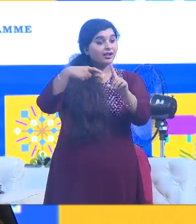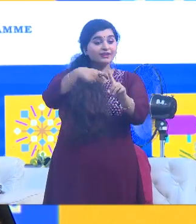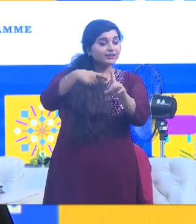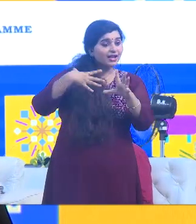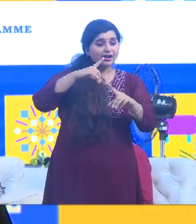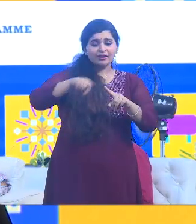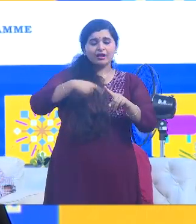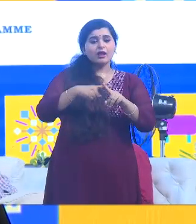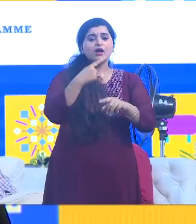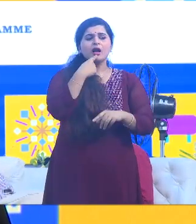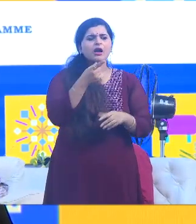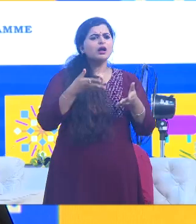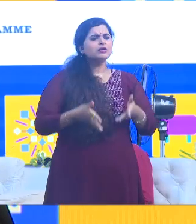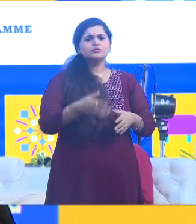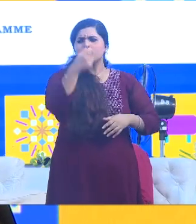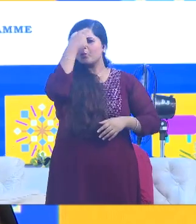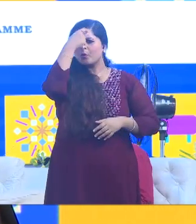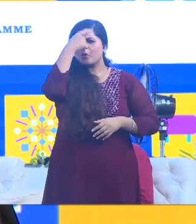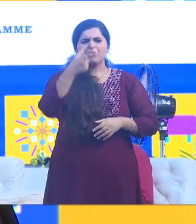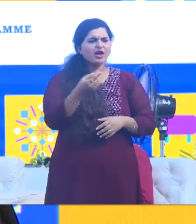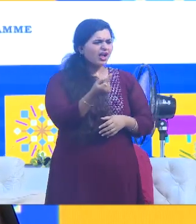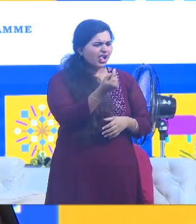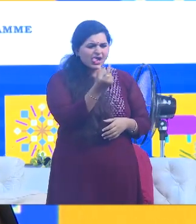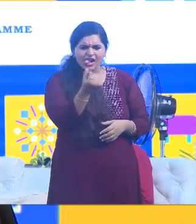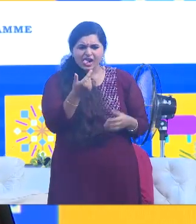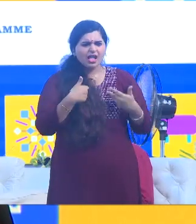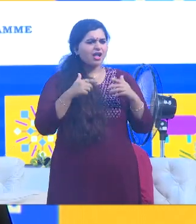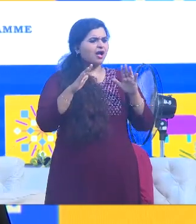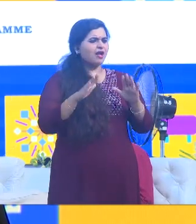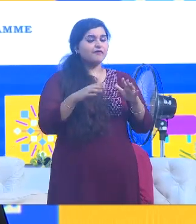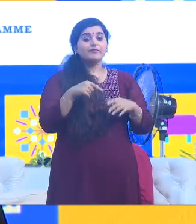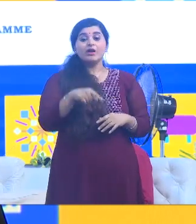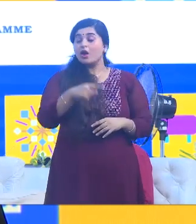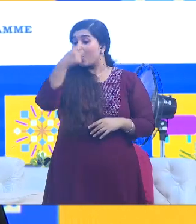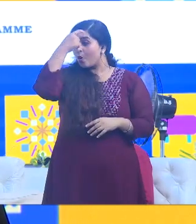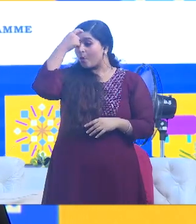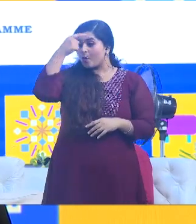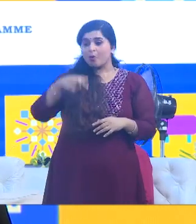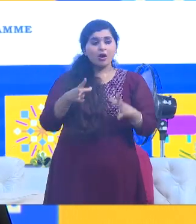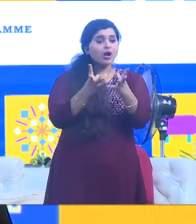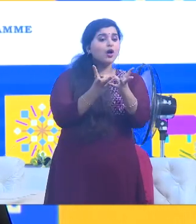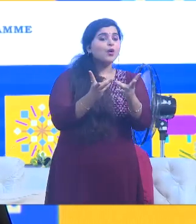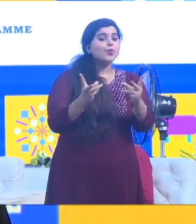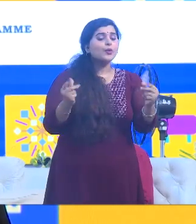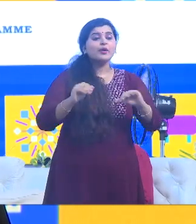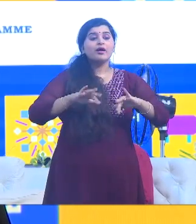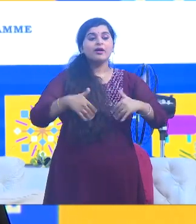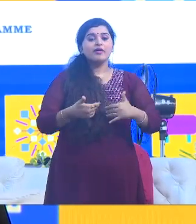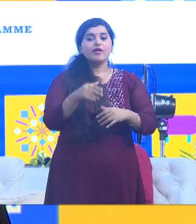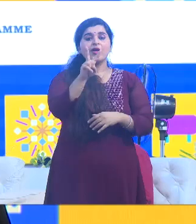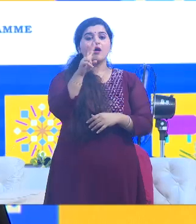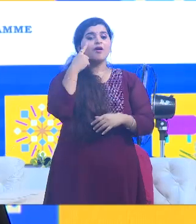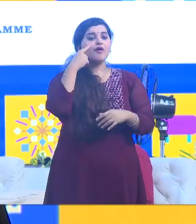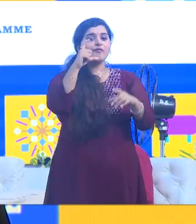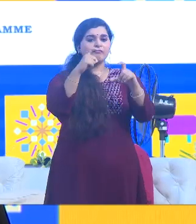ഇന്ന് നാം നേരിടുന്ന പ്രശ്നങ്ങൾ ചിലതൊക്കെ ഉണ്ടെന്ന് നമുക്കറിയാം. ആ പ്രശ്നങ്ങൾക്ക് പരിഹാരം കണ്ടെത്തുവാൻ വേണ്ടി the Vice Council of the